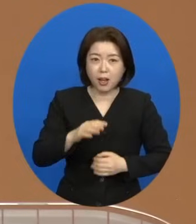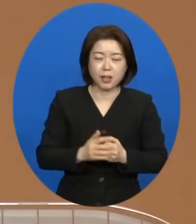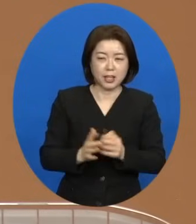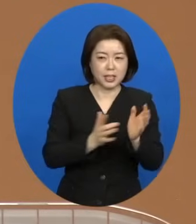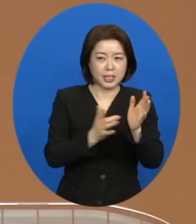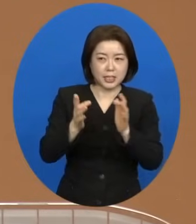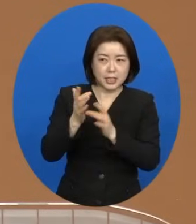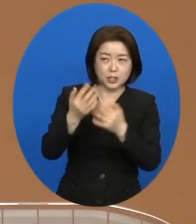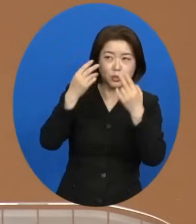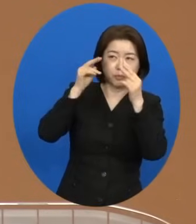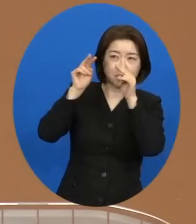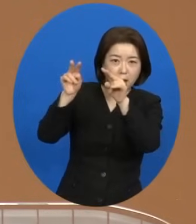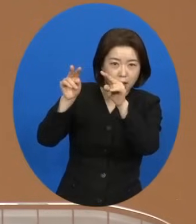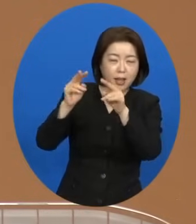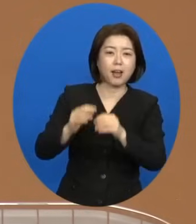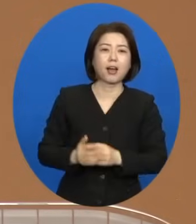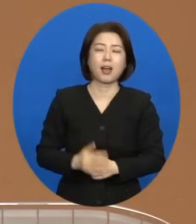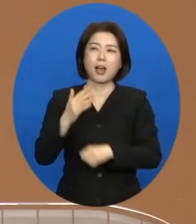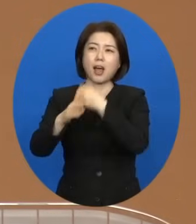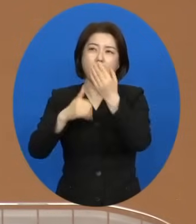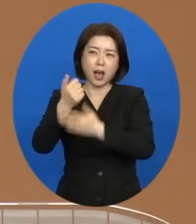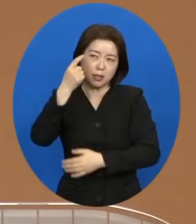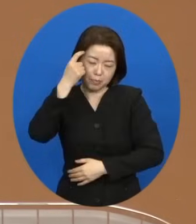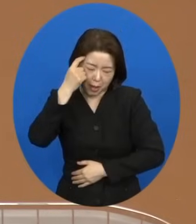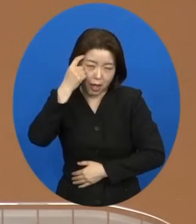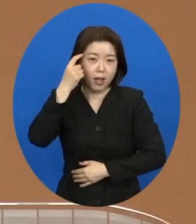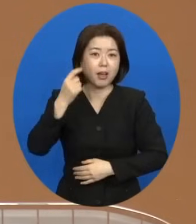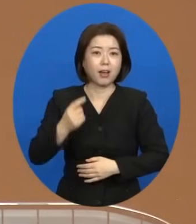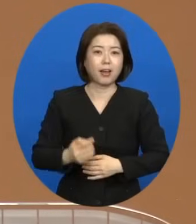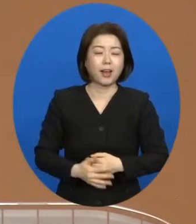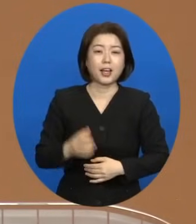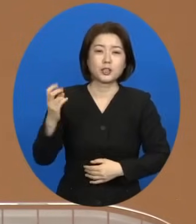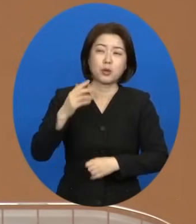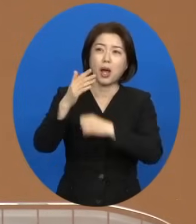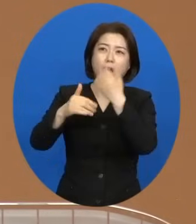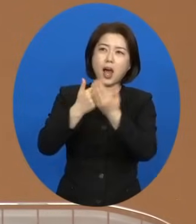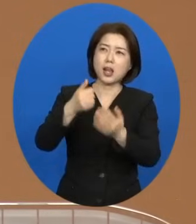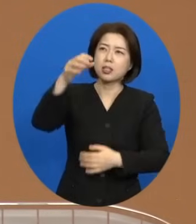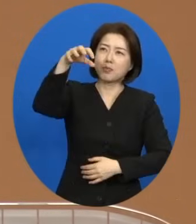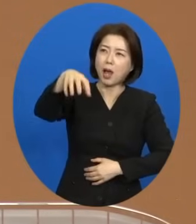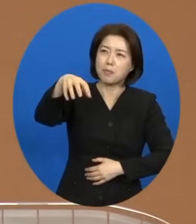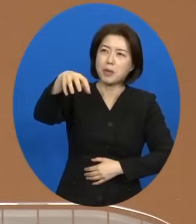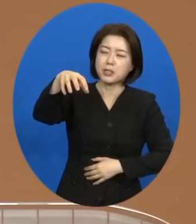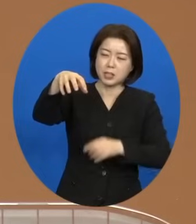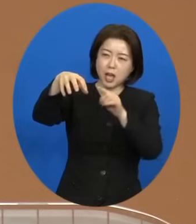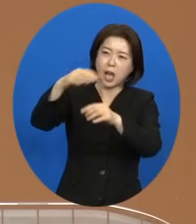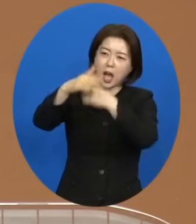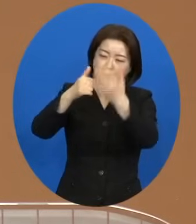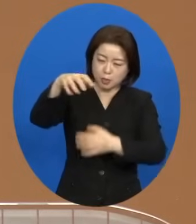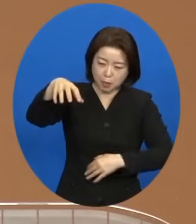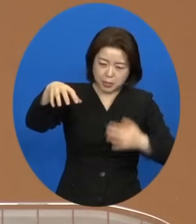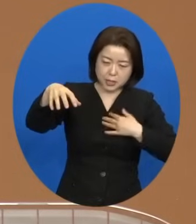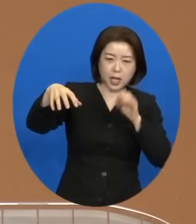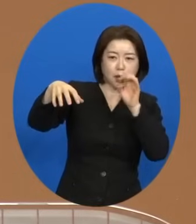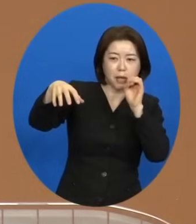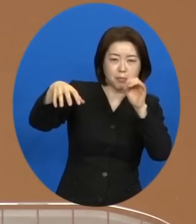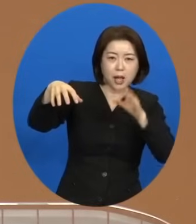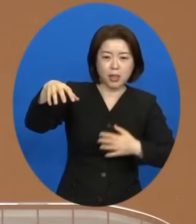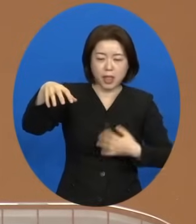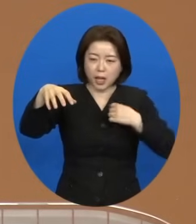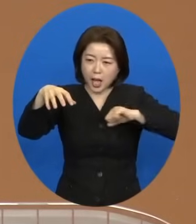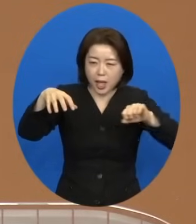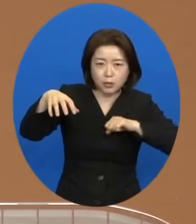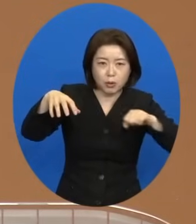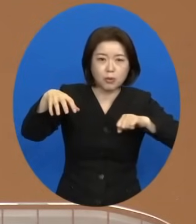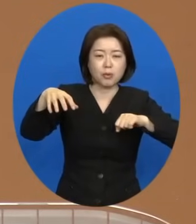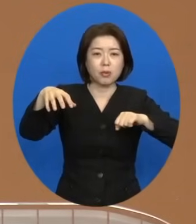예수님을 바라봐라 하나님을 의식하라 하나님 앞에서 그분 앞에서 내가 말을 하고 그분 앞에서 내가 행동을